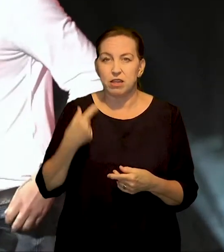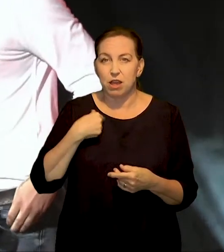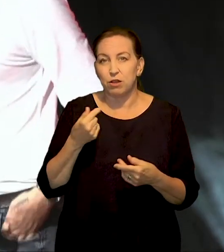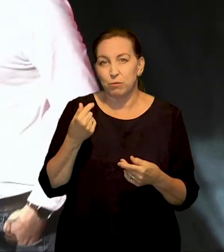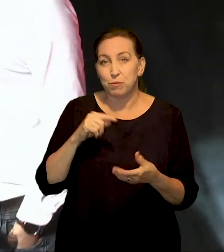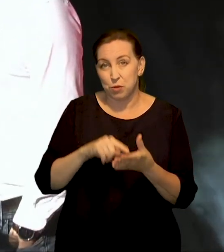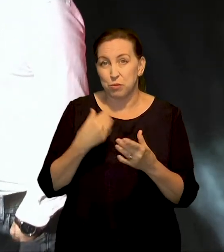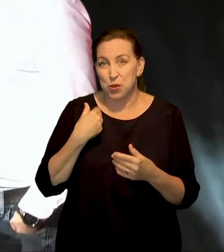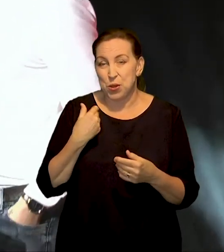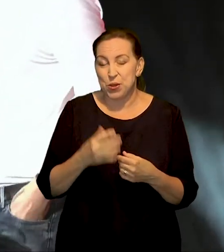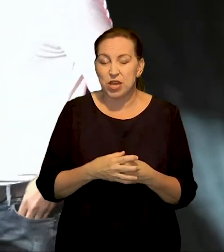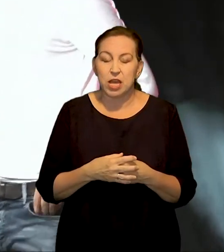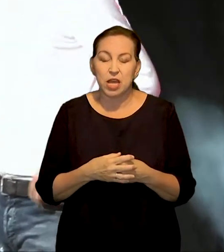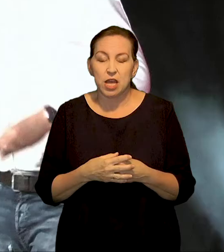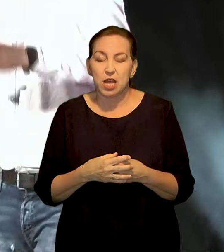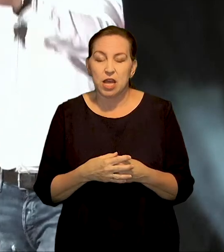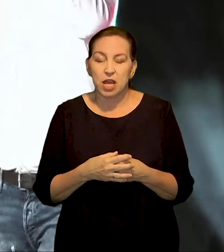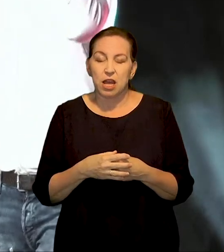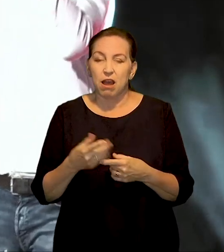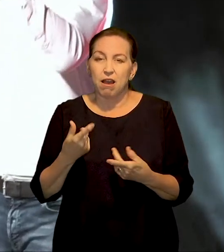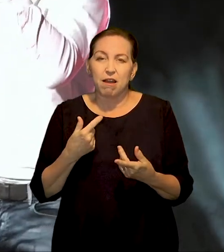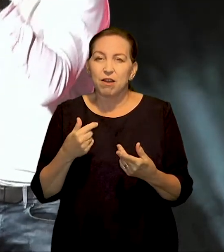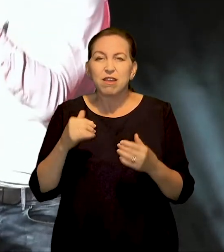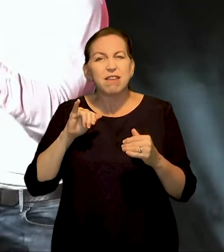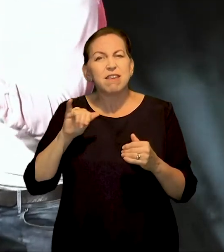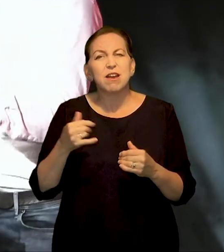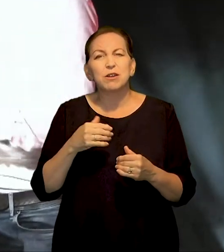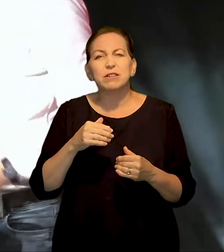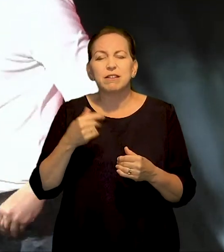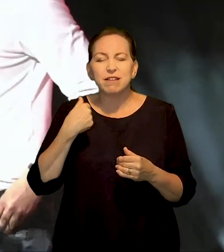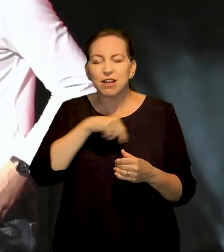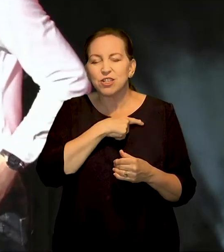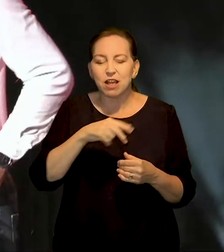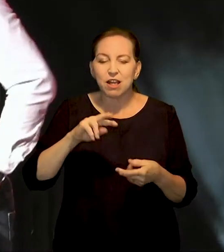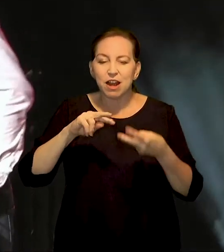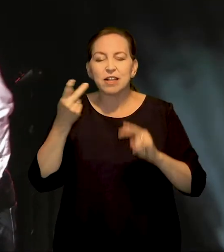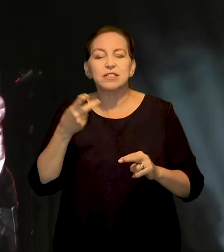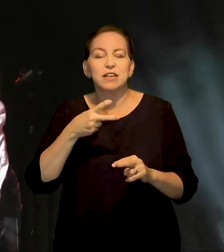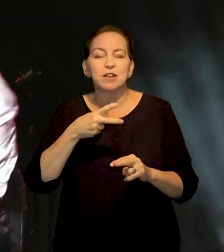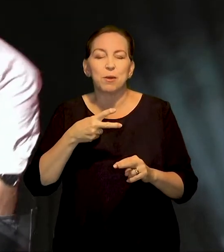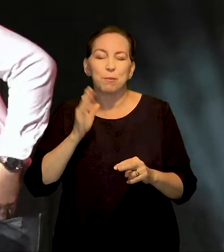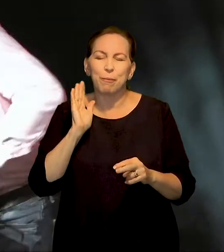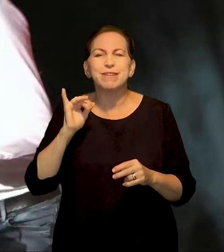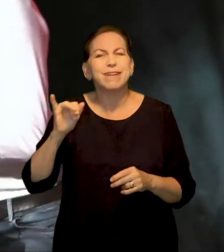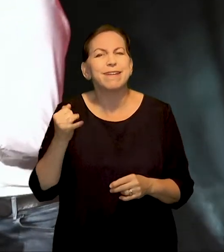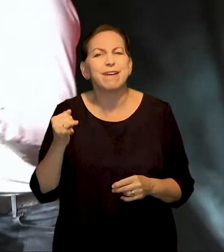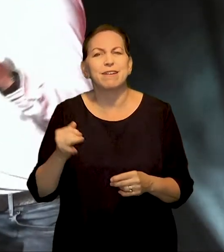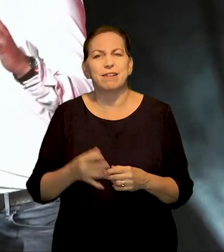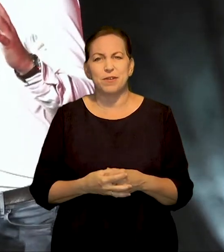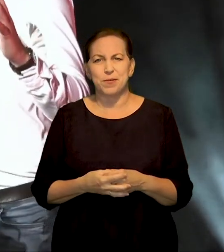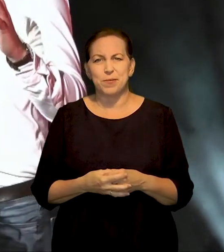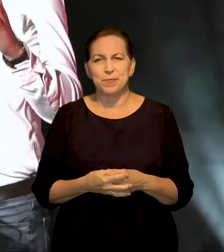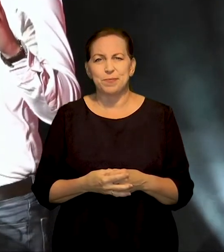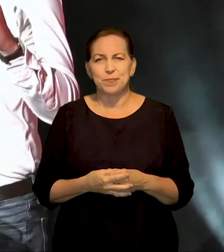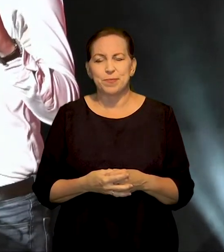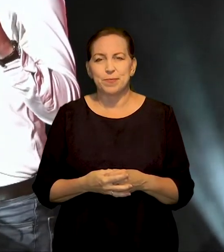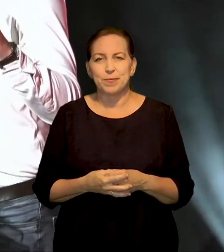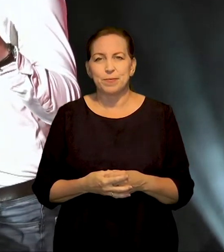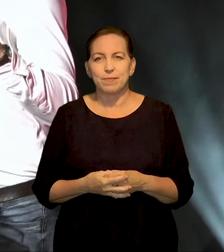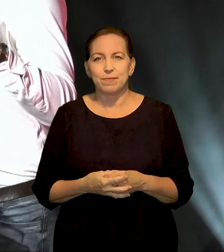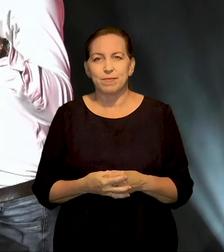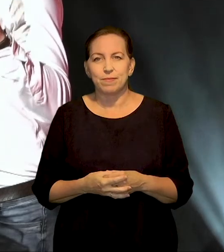po prostu sama skorupa. Puste, wypalone miejsce. Wielkie rozczarowanie. Podobnie może być z tym,